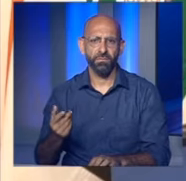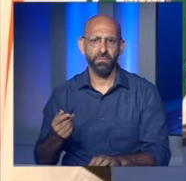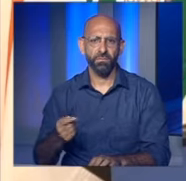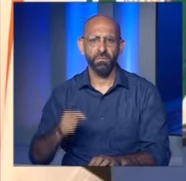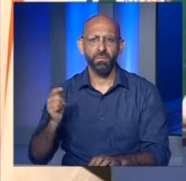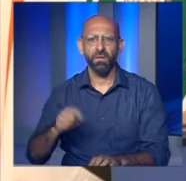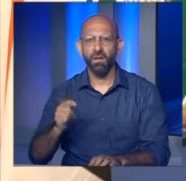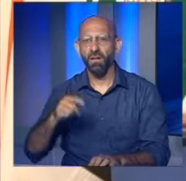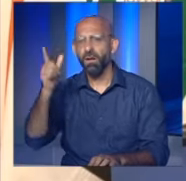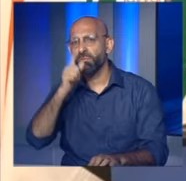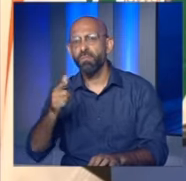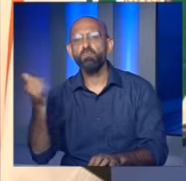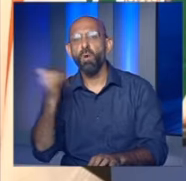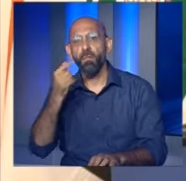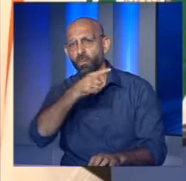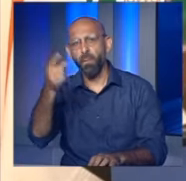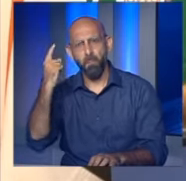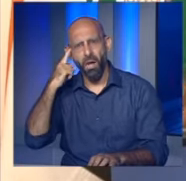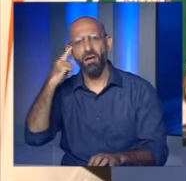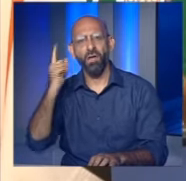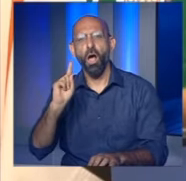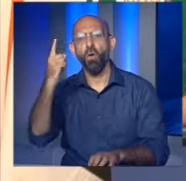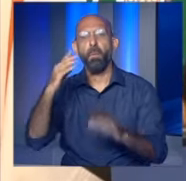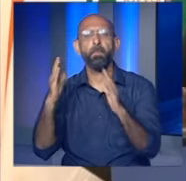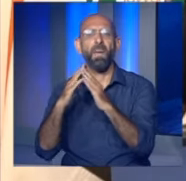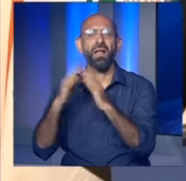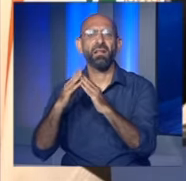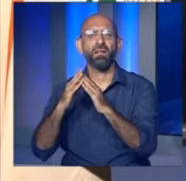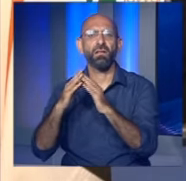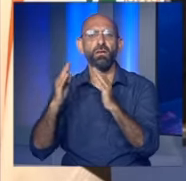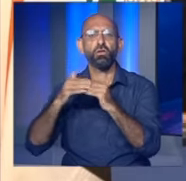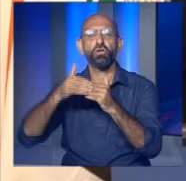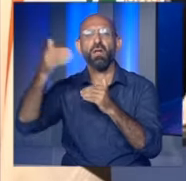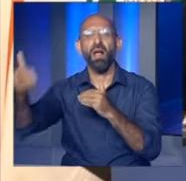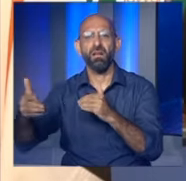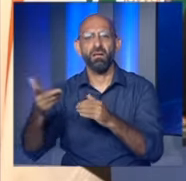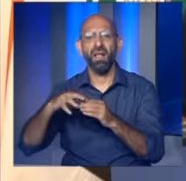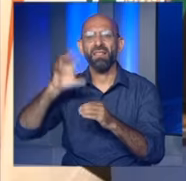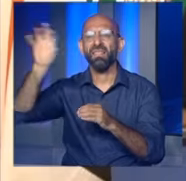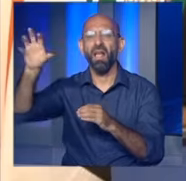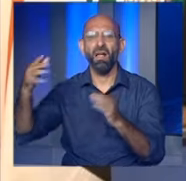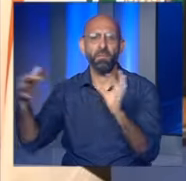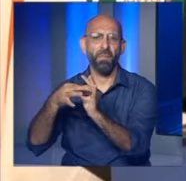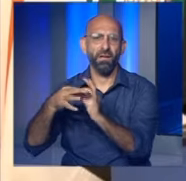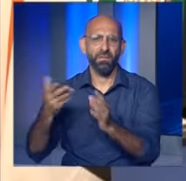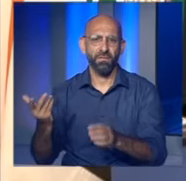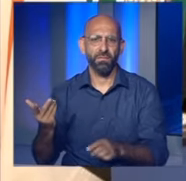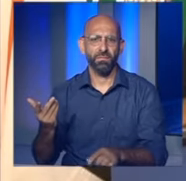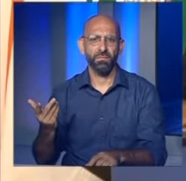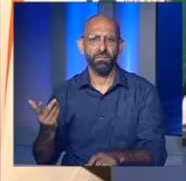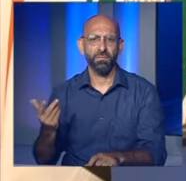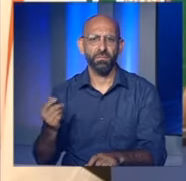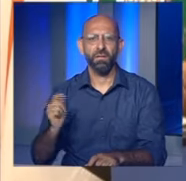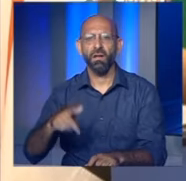صديق لو شو ما كان بتعرفوا الاولويات اول شيء بيته الواحد بعدين جاره بعدين حيه بعدين